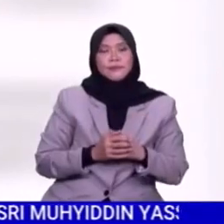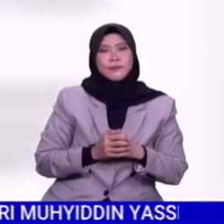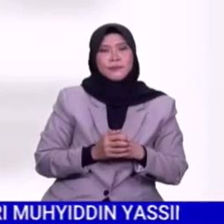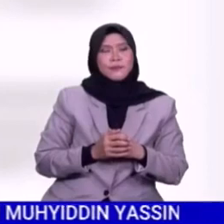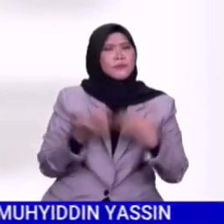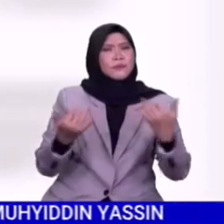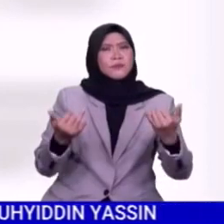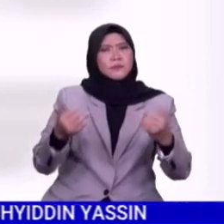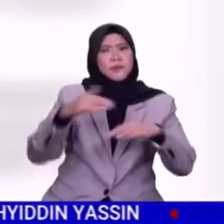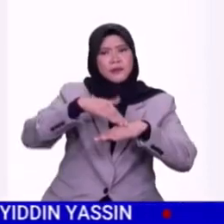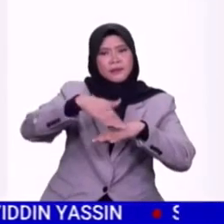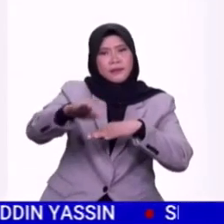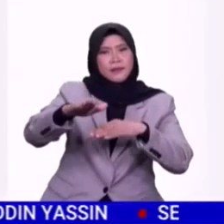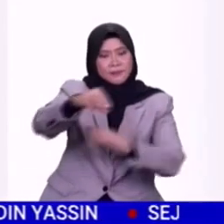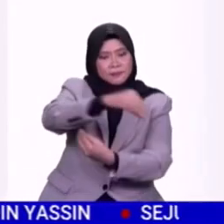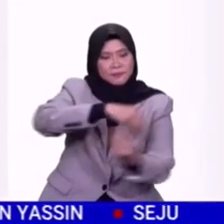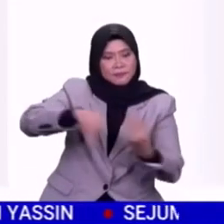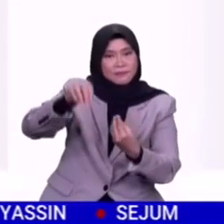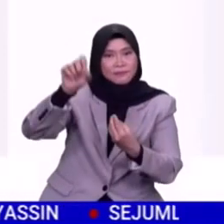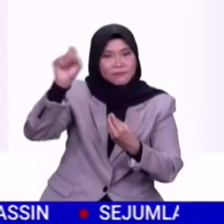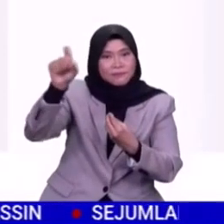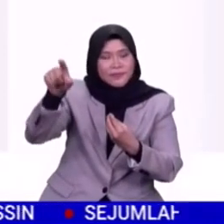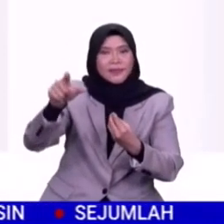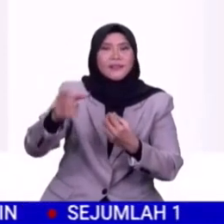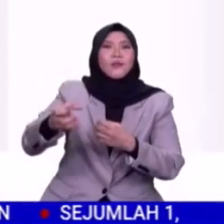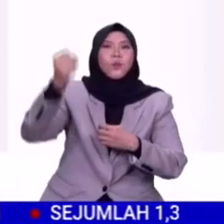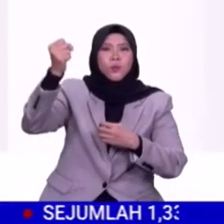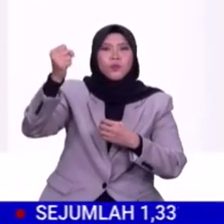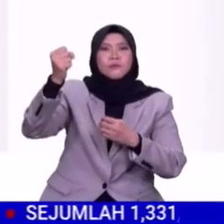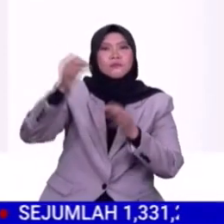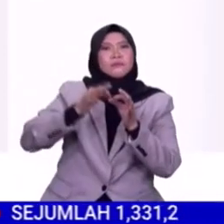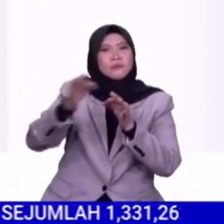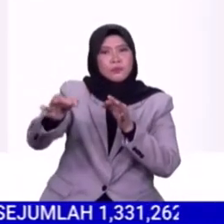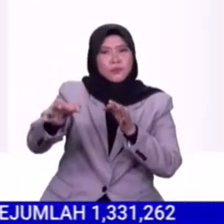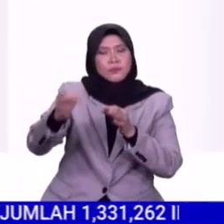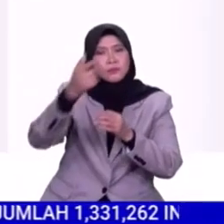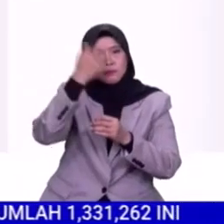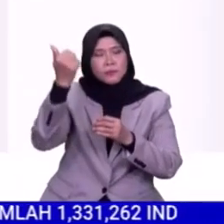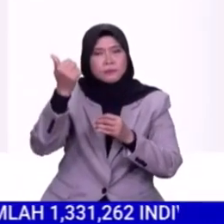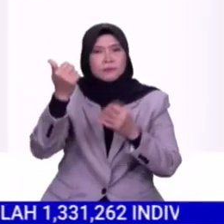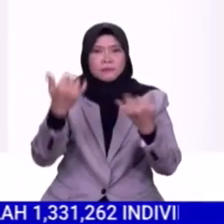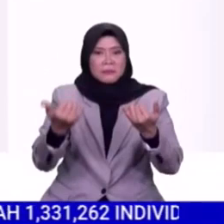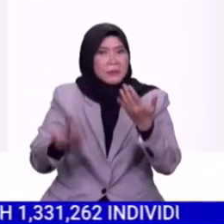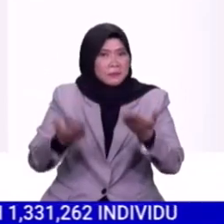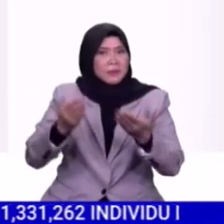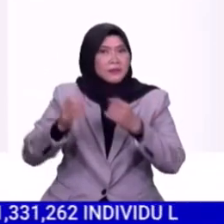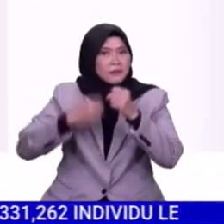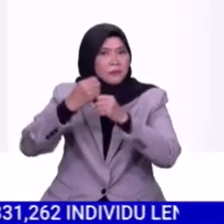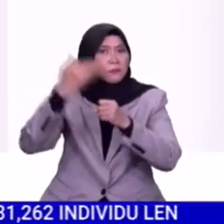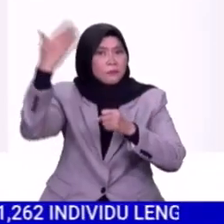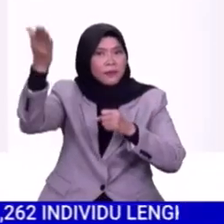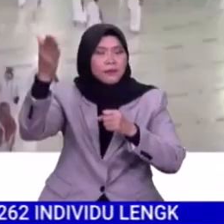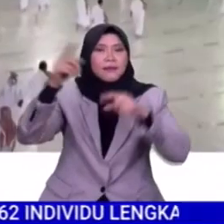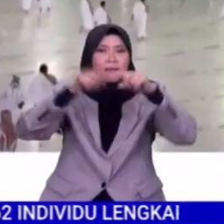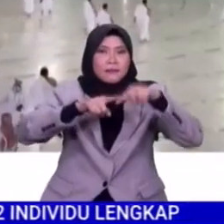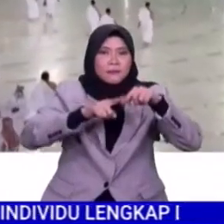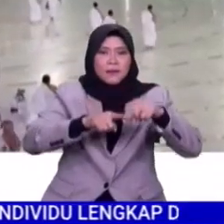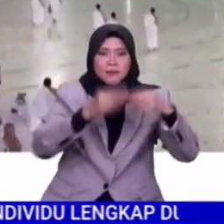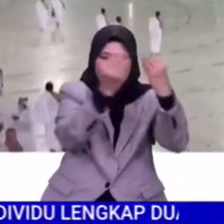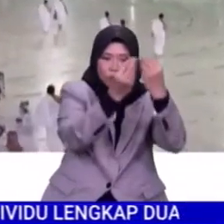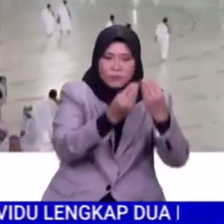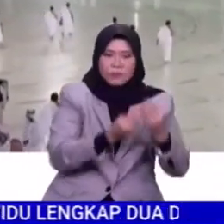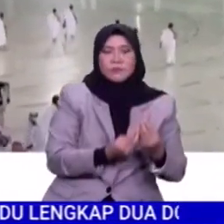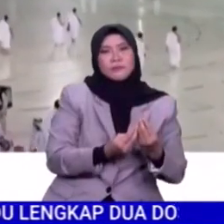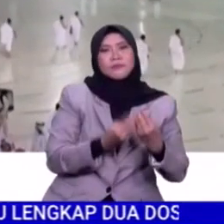memanjangkan penghantaran jemaah ditangguhkan keutamaan untuk kumpulan tersebut diberikan tahun hadapan bergantung kepada kota